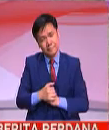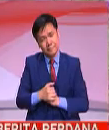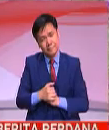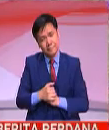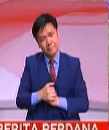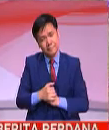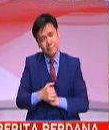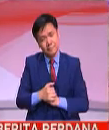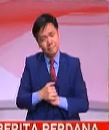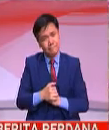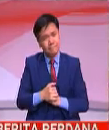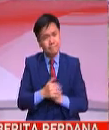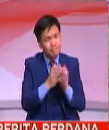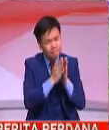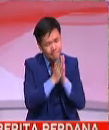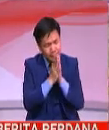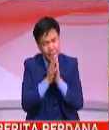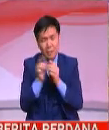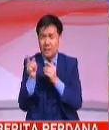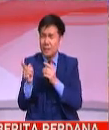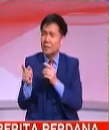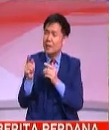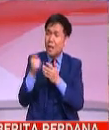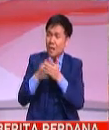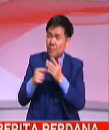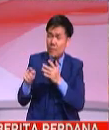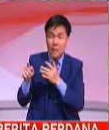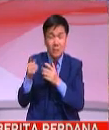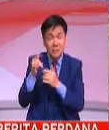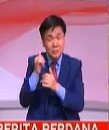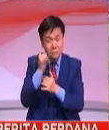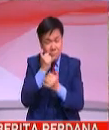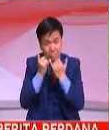halalkan makan minum dia kalau dia ada terkasar bahasa ke sebelum ni yang